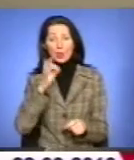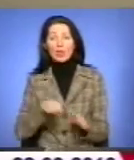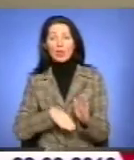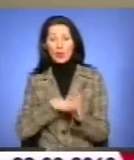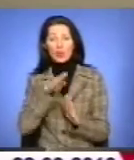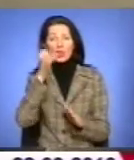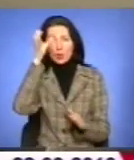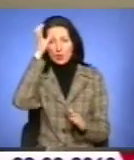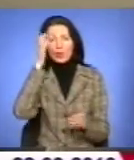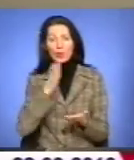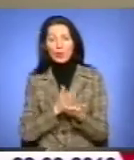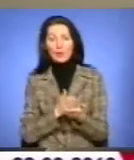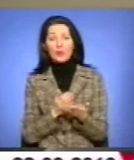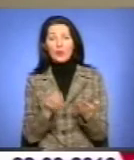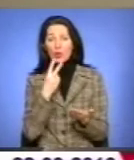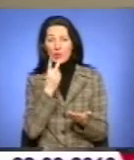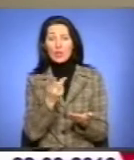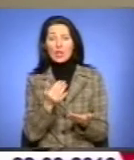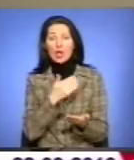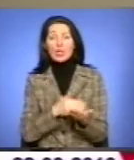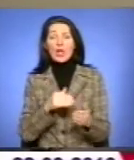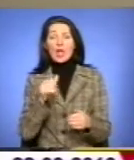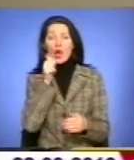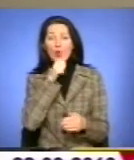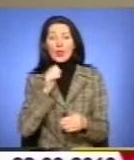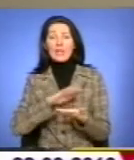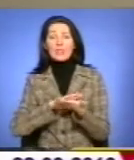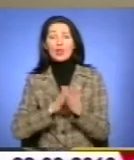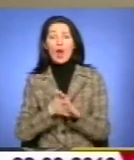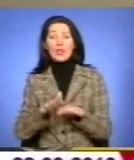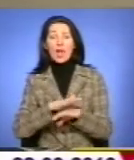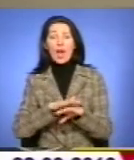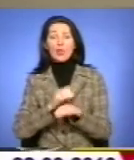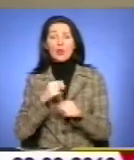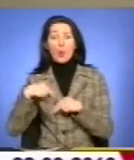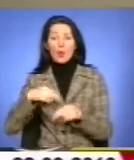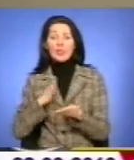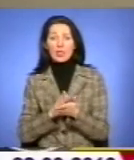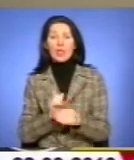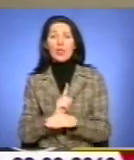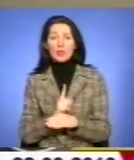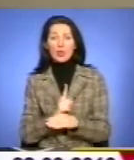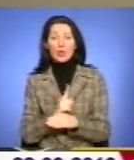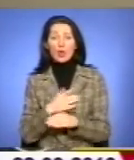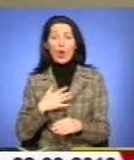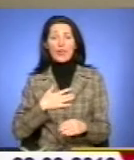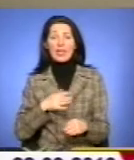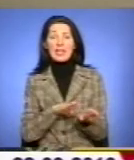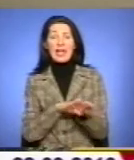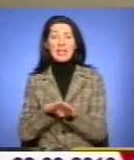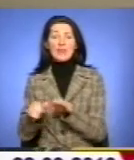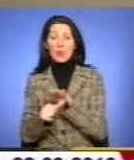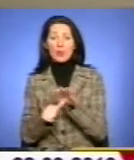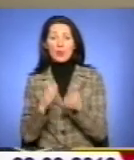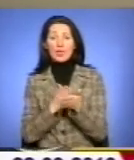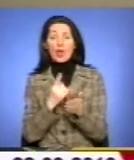Якщо дивитись останні роки, ситуація на ринку праці, вона є стабільною. І хоча в нас рівень безробіття є